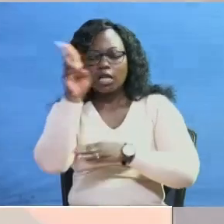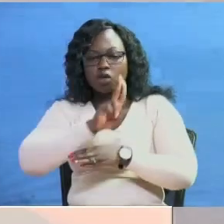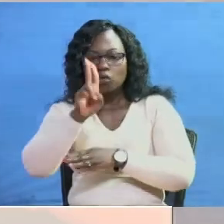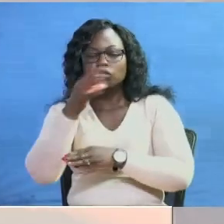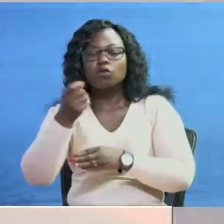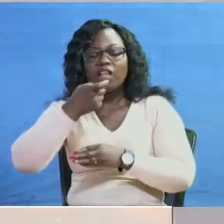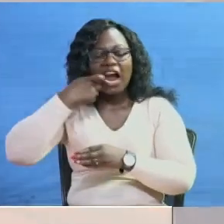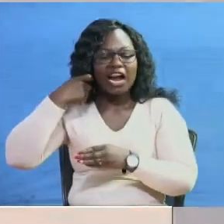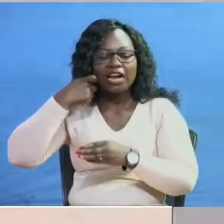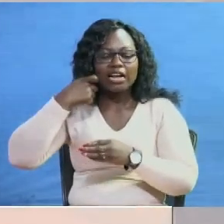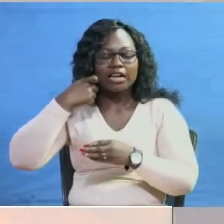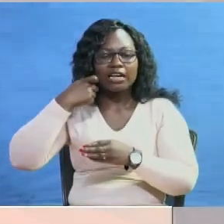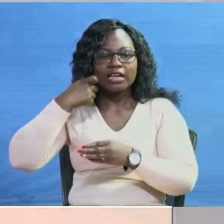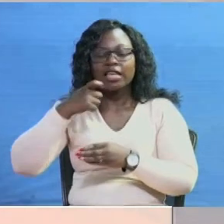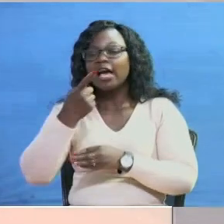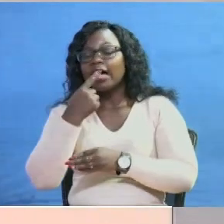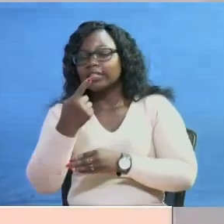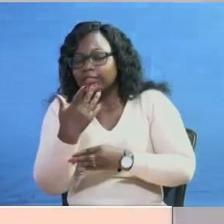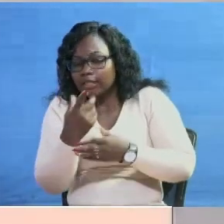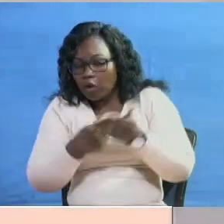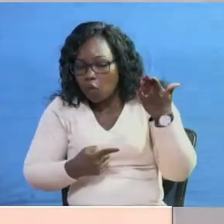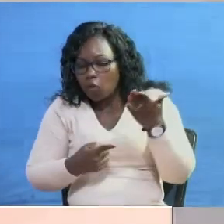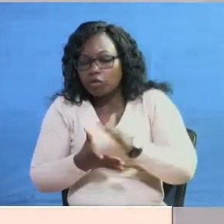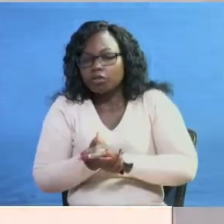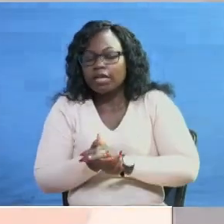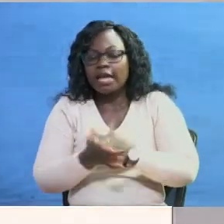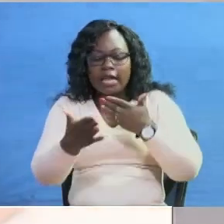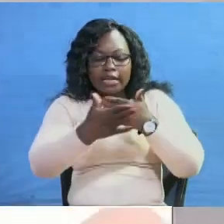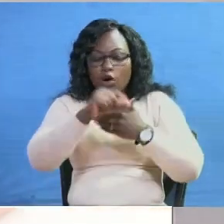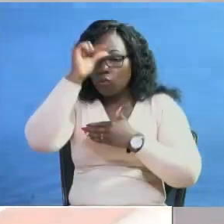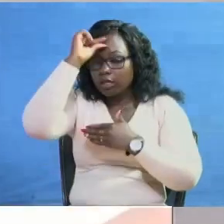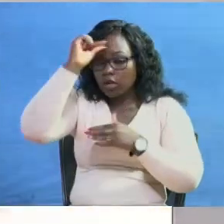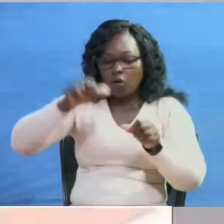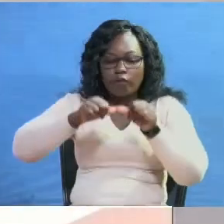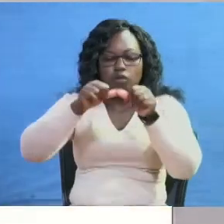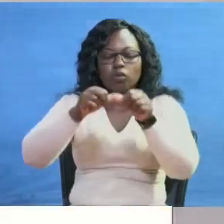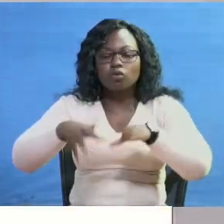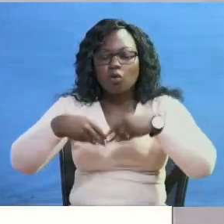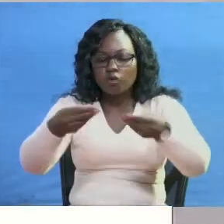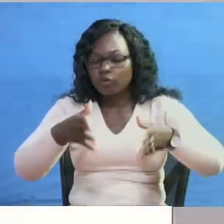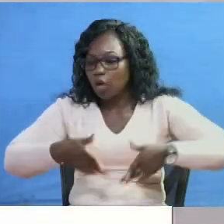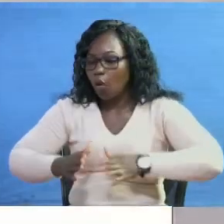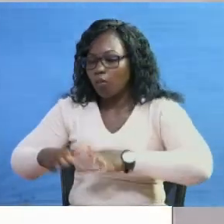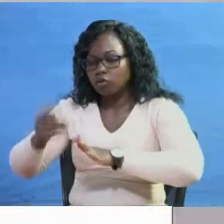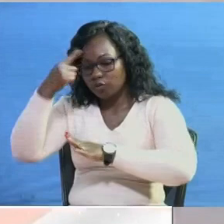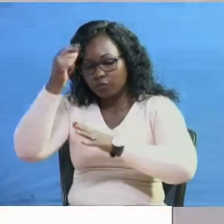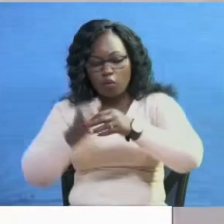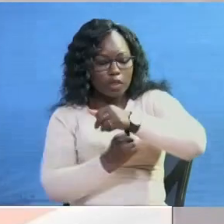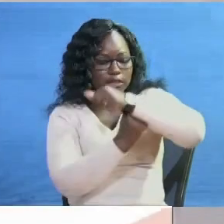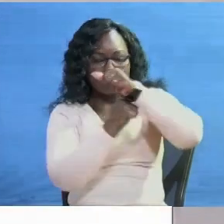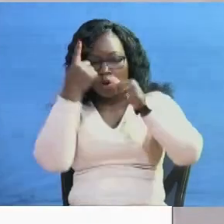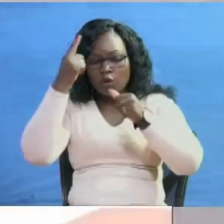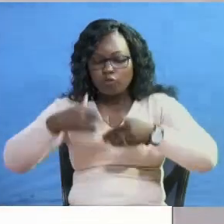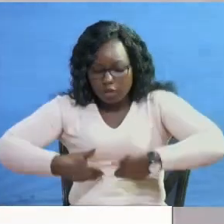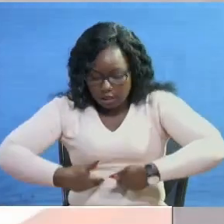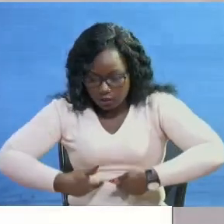za kulevya, huku akisisitiza nia ya serikali kuendelea kutoa nafasi zaidi za ajira kwa vijana